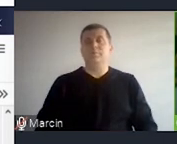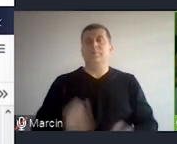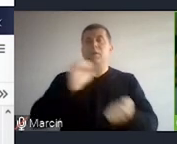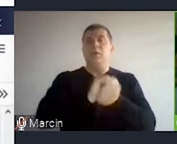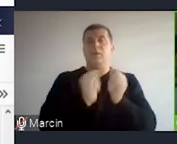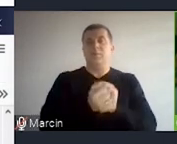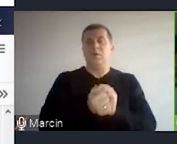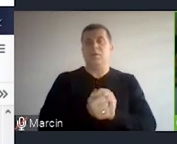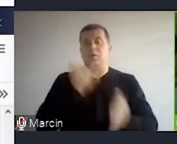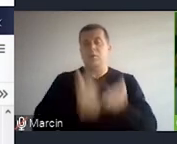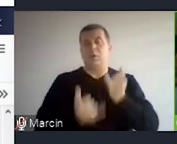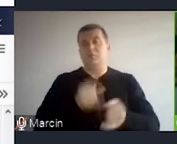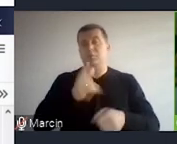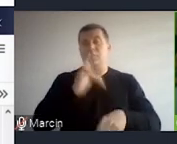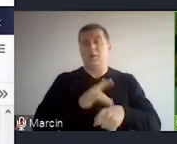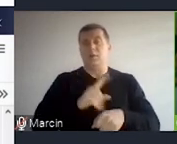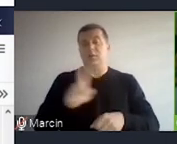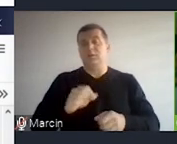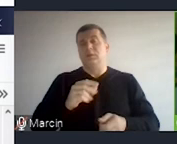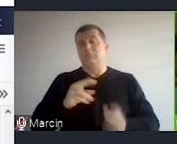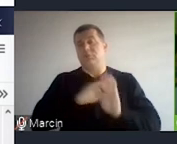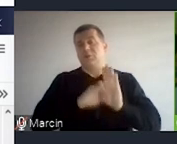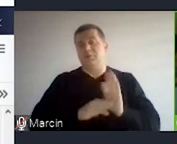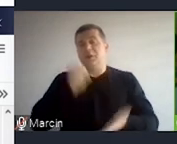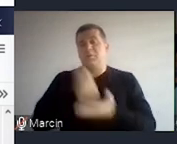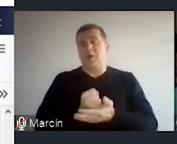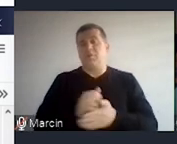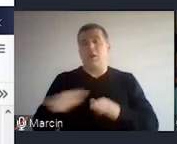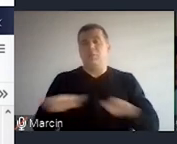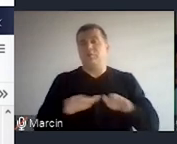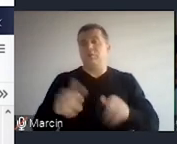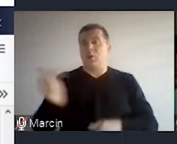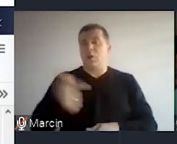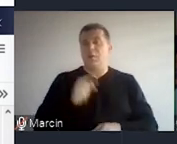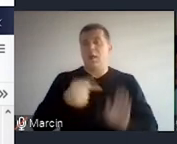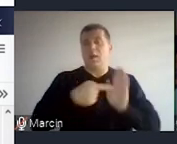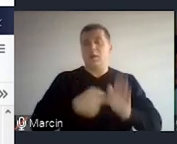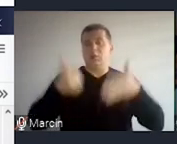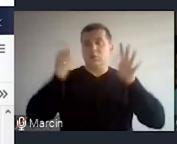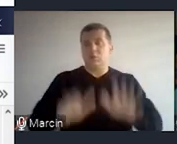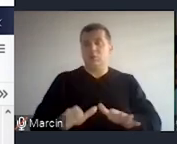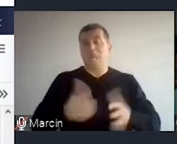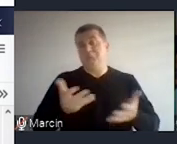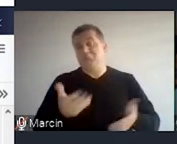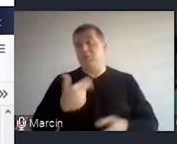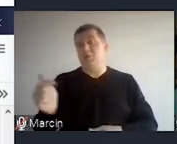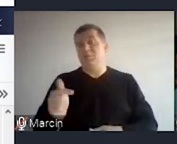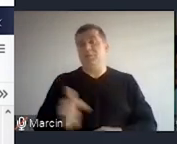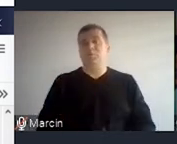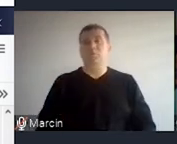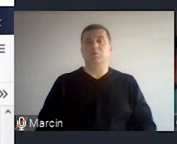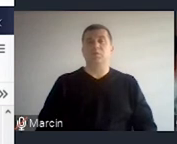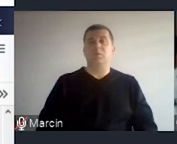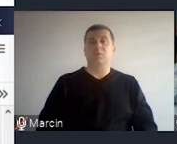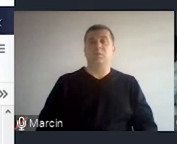albo jeśli wynika z aktów prawa powszechnie obowiązującego, ten termin 6-miesięczny nie obowiązuje.